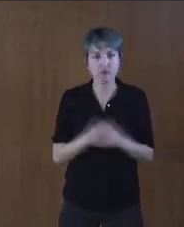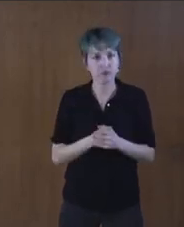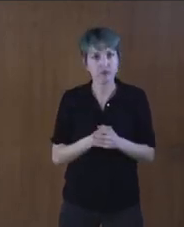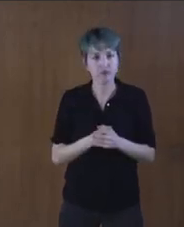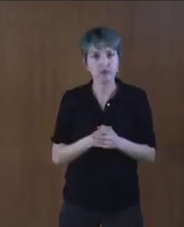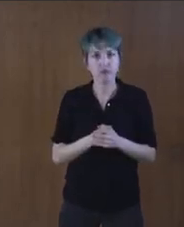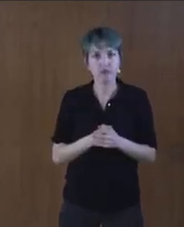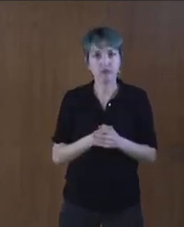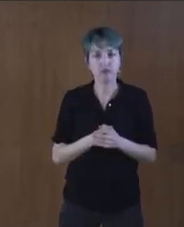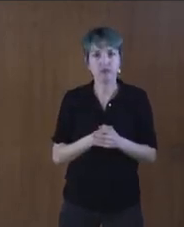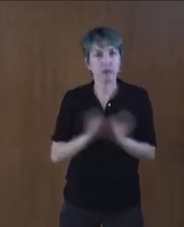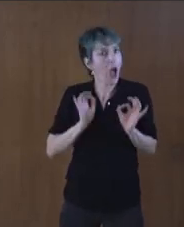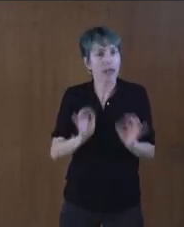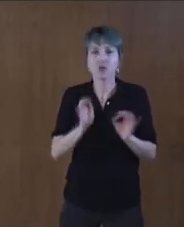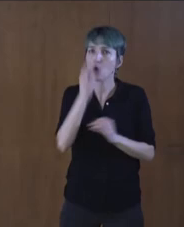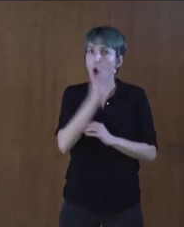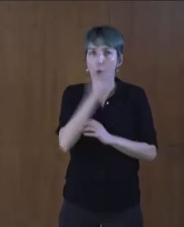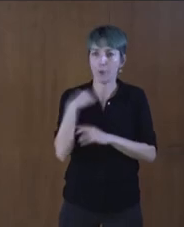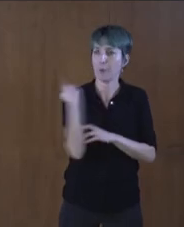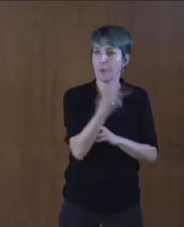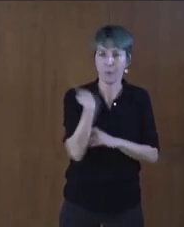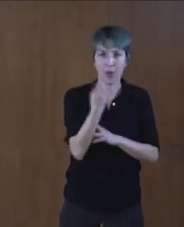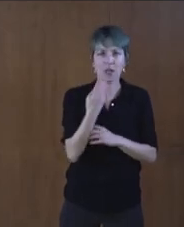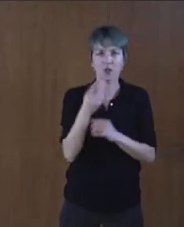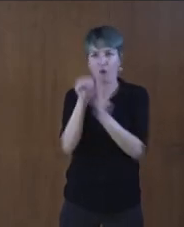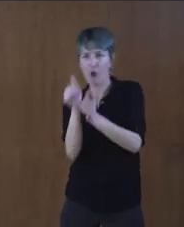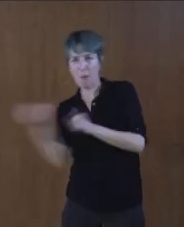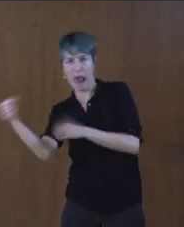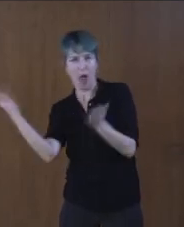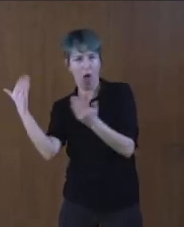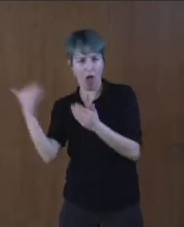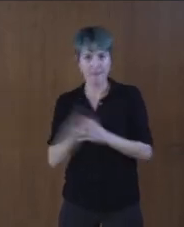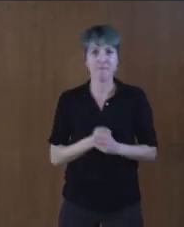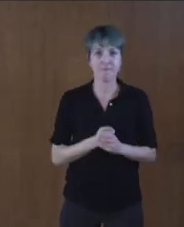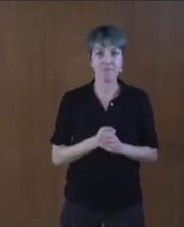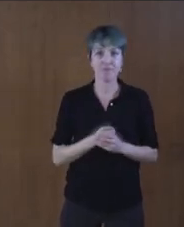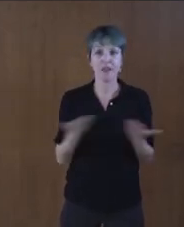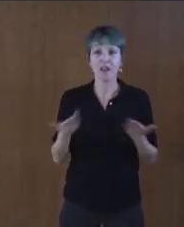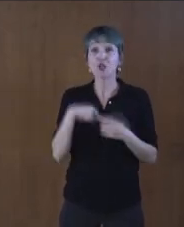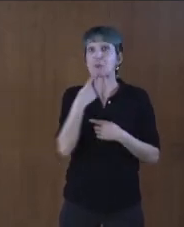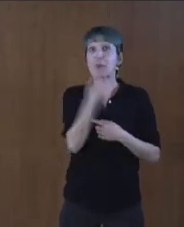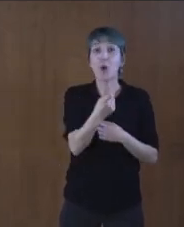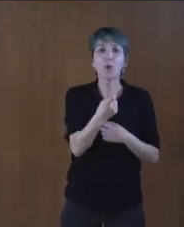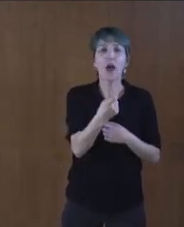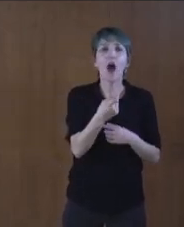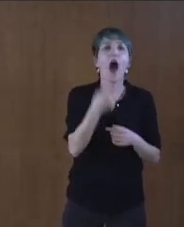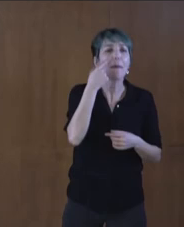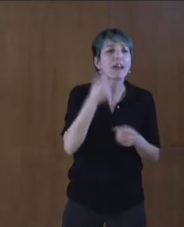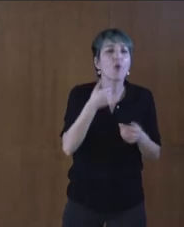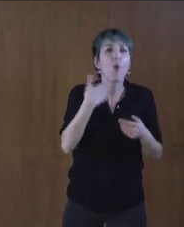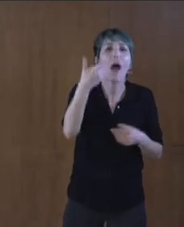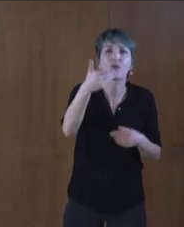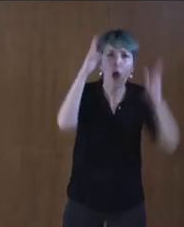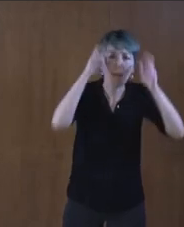rarament traït de mala fe. En comptes de quan trigarà a perdre velocitat el cavall, doncs,